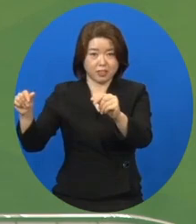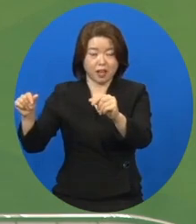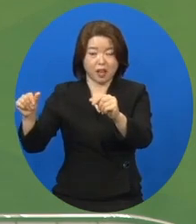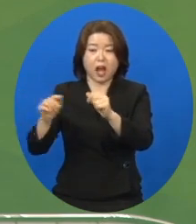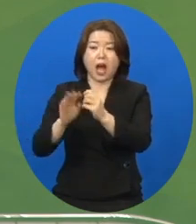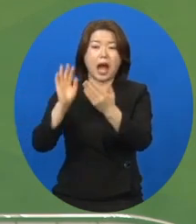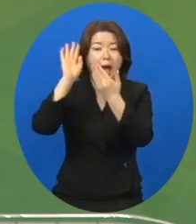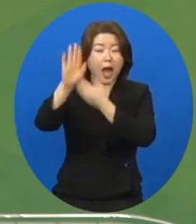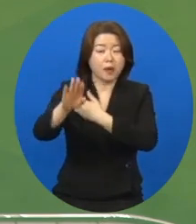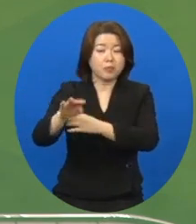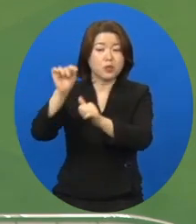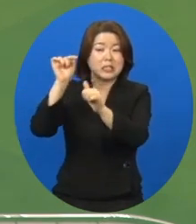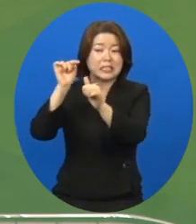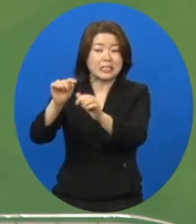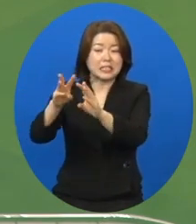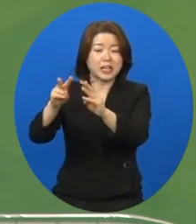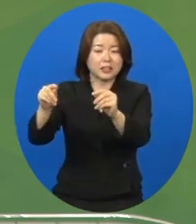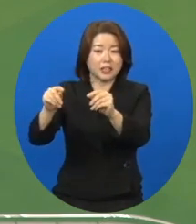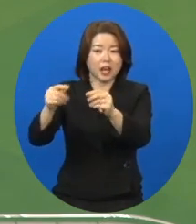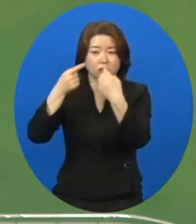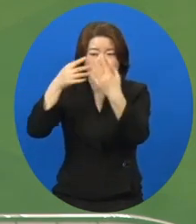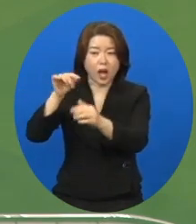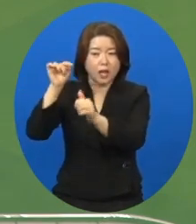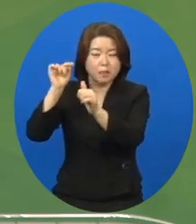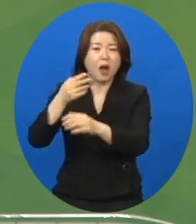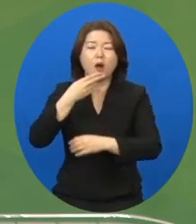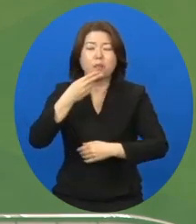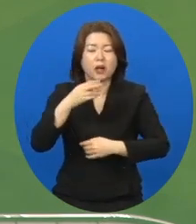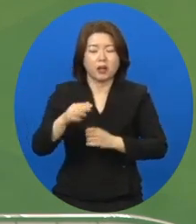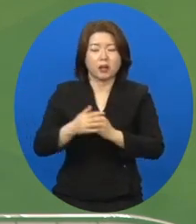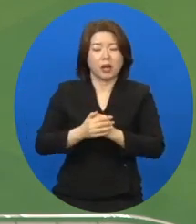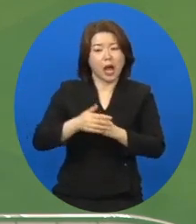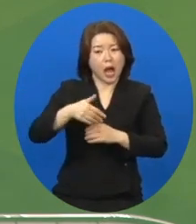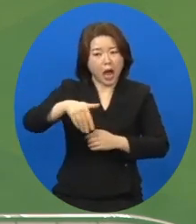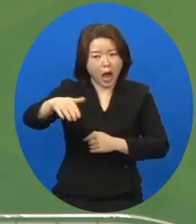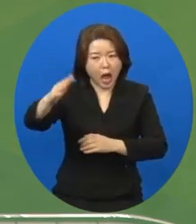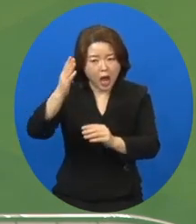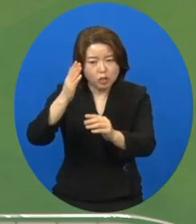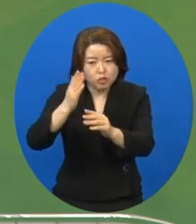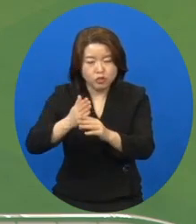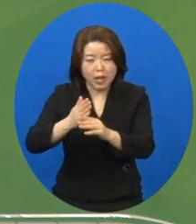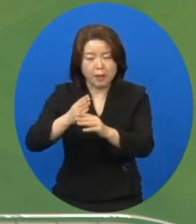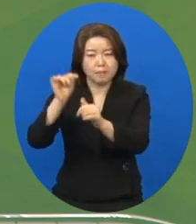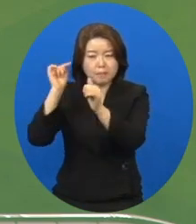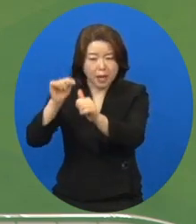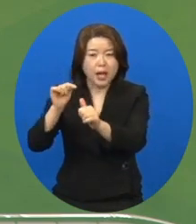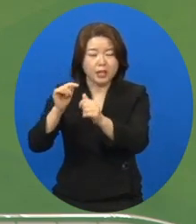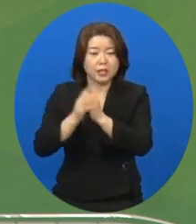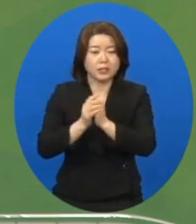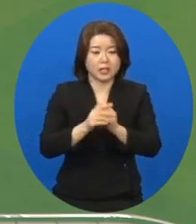지시할 땅이에요. 어디라고 말씀도 안 하셨어요. 가다가 보면 여기다 이렇게 할 테니까 떠나라.